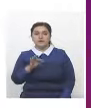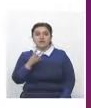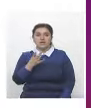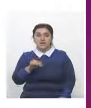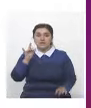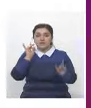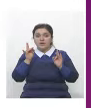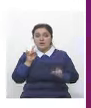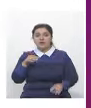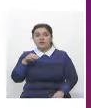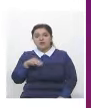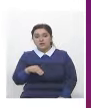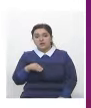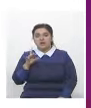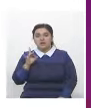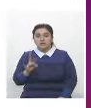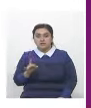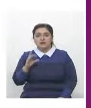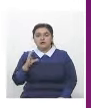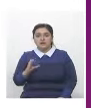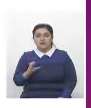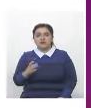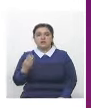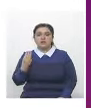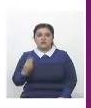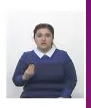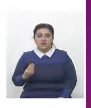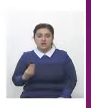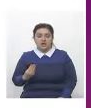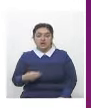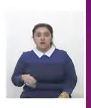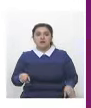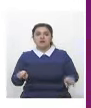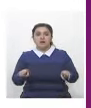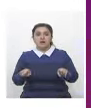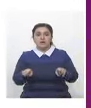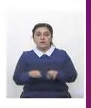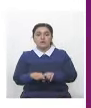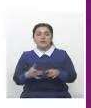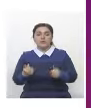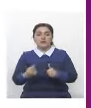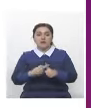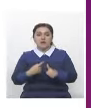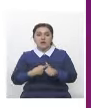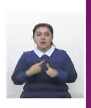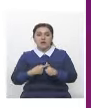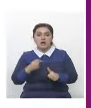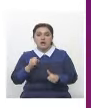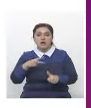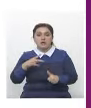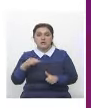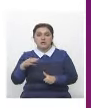Согласные звуки Т, Р, С, Щ. Такой прием называется